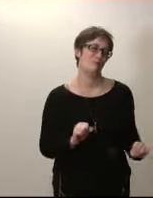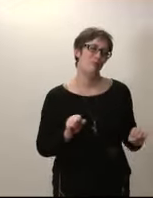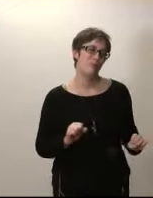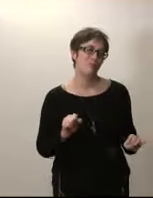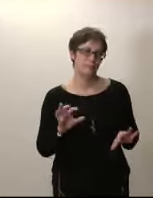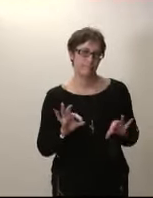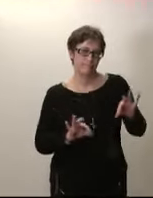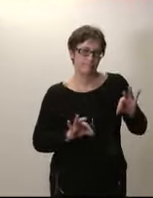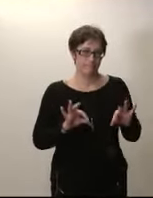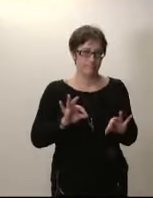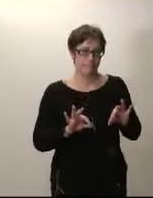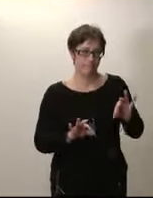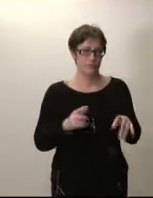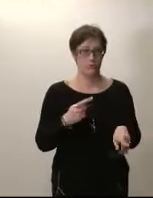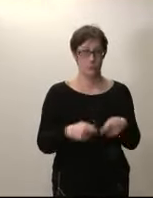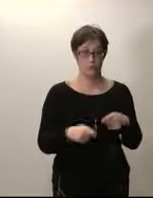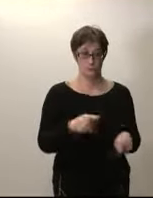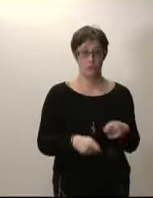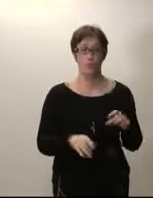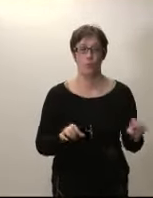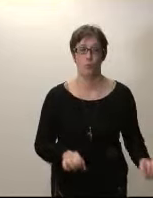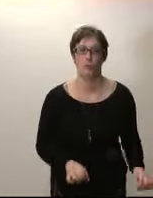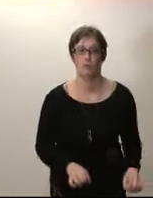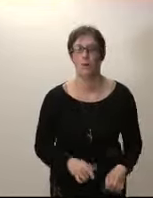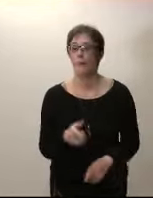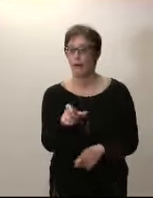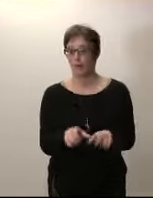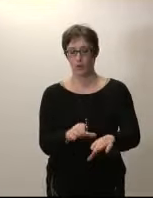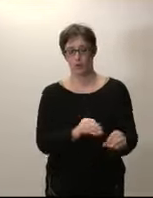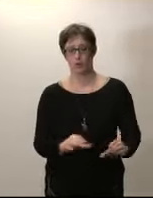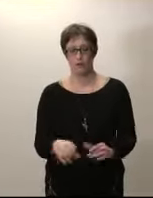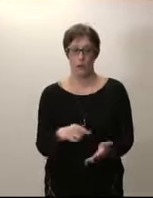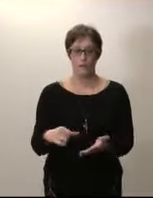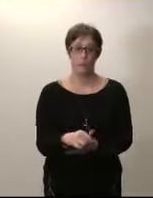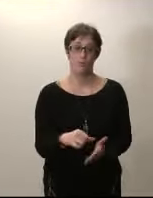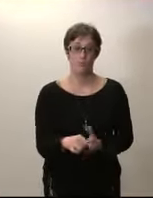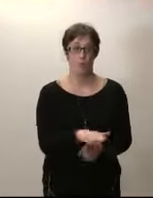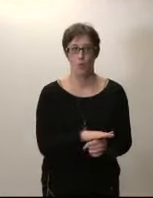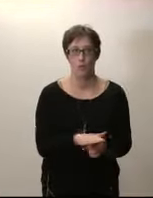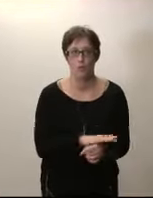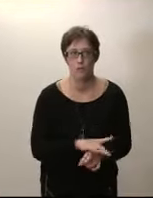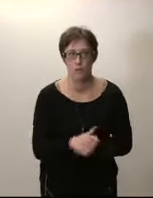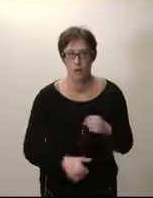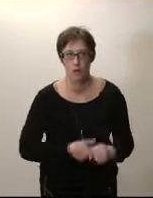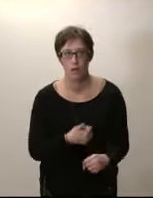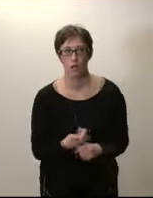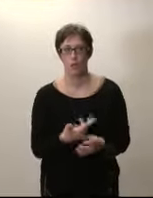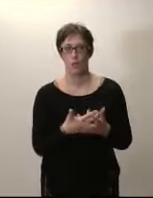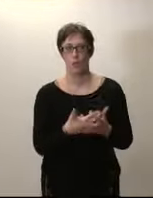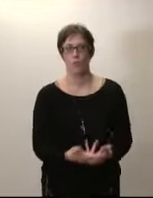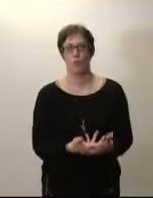quelque chose de plus modéré et de pas faire payer intégralement les Thionvillois aussi fortement en un an ce choix politique.